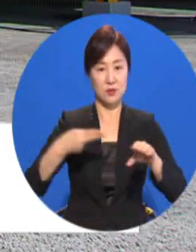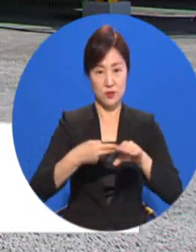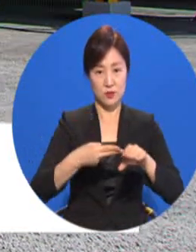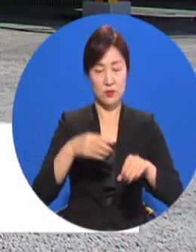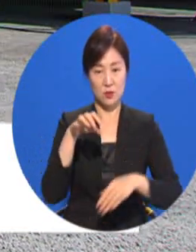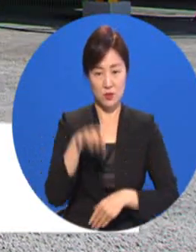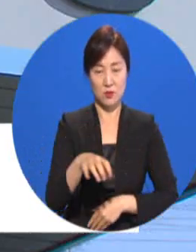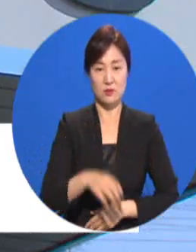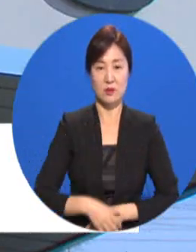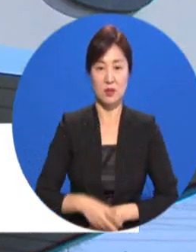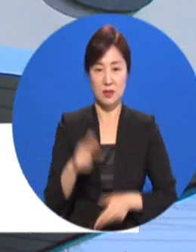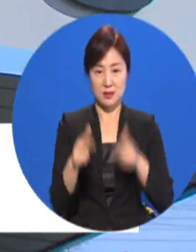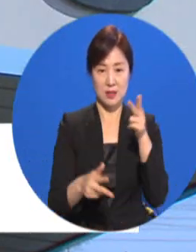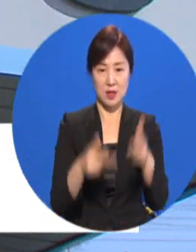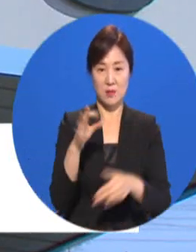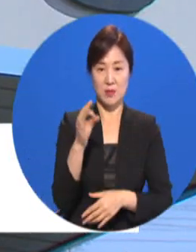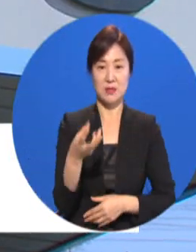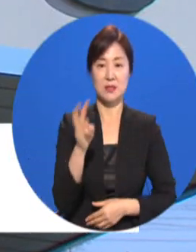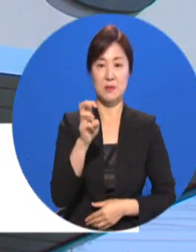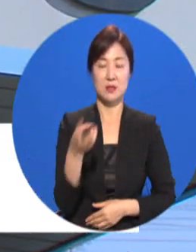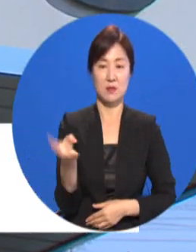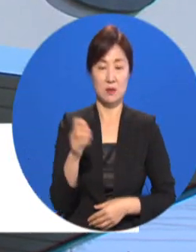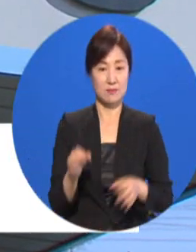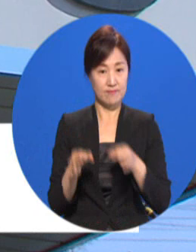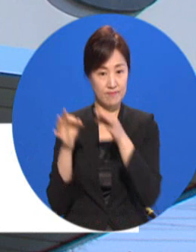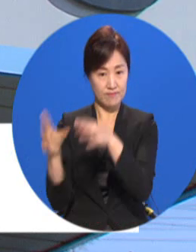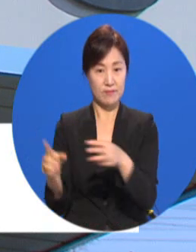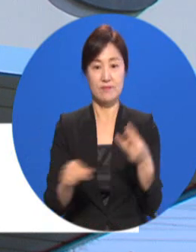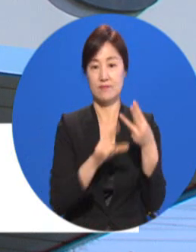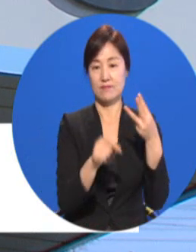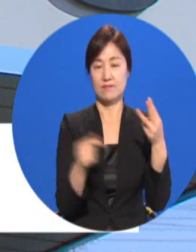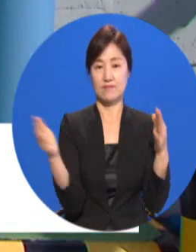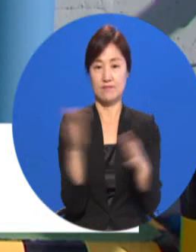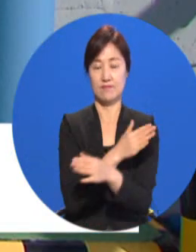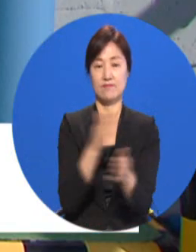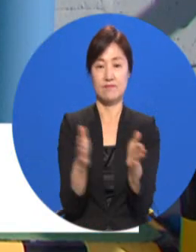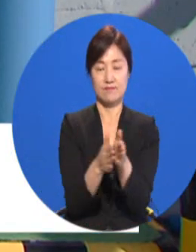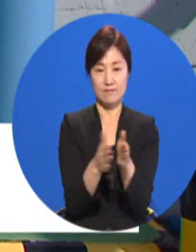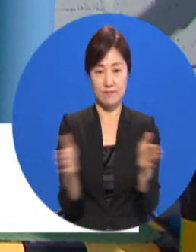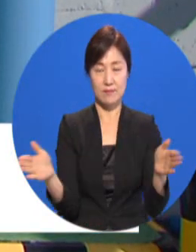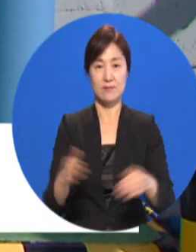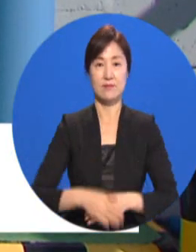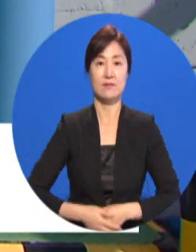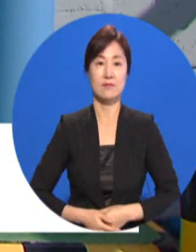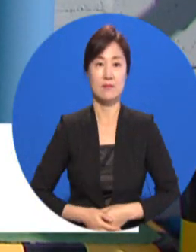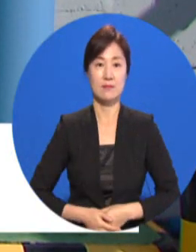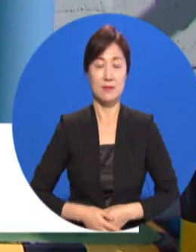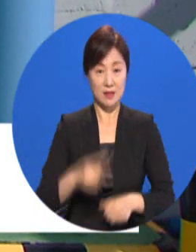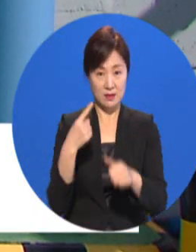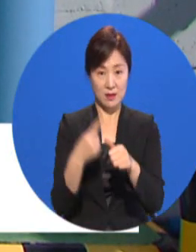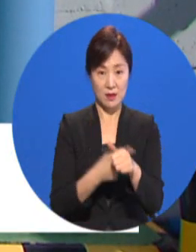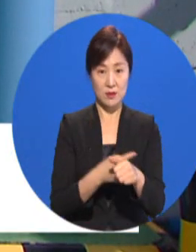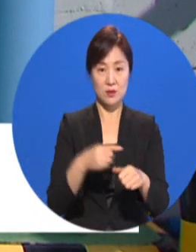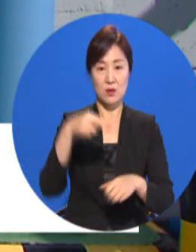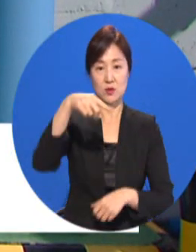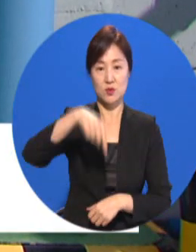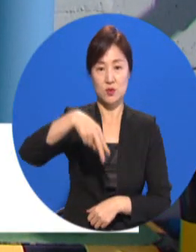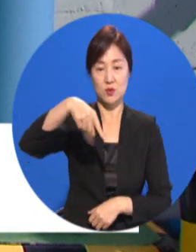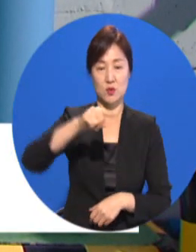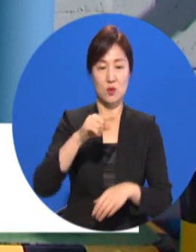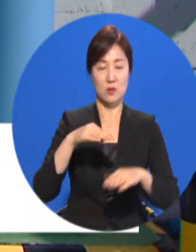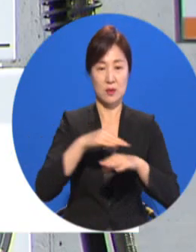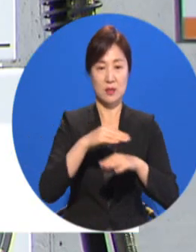투입된 수소차 충전소가 오는 3월부터 본격적인 운영에 들어갈 예정이며 이에 따라 수소차 일은